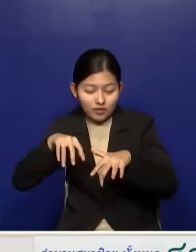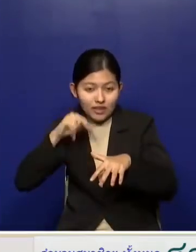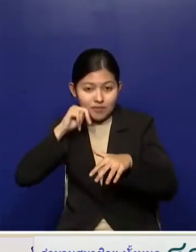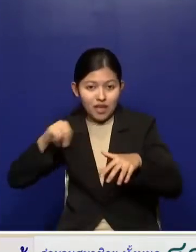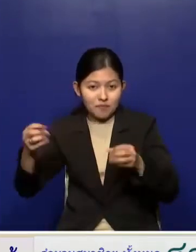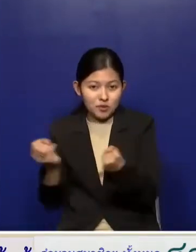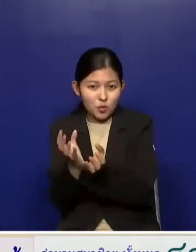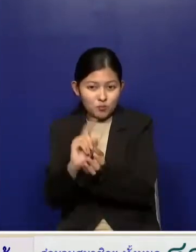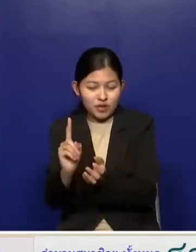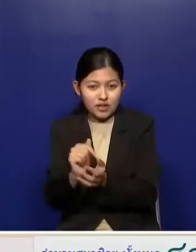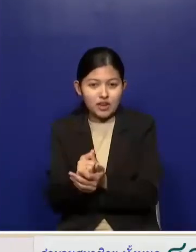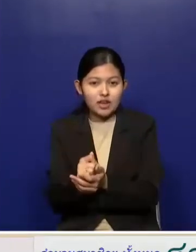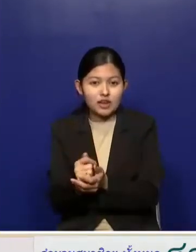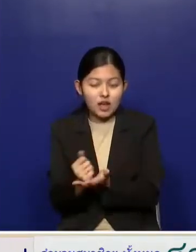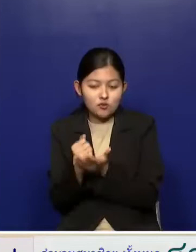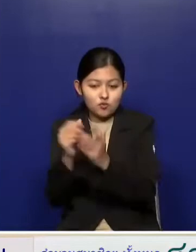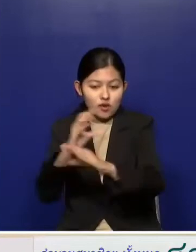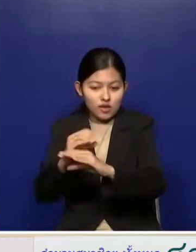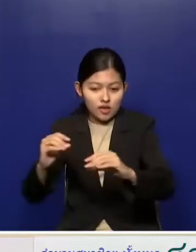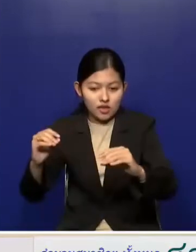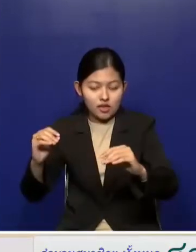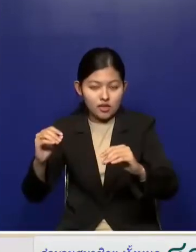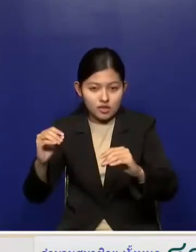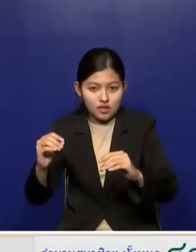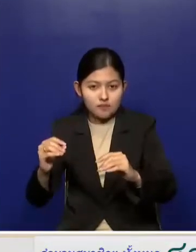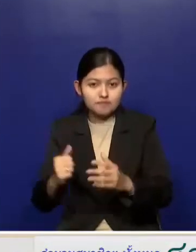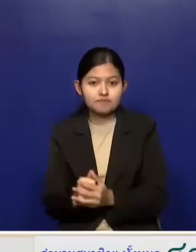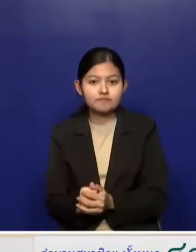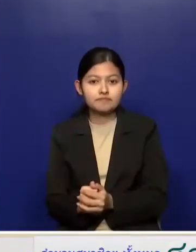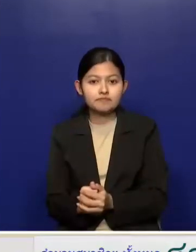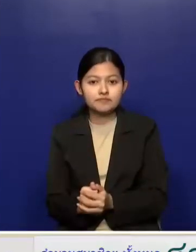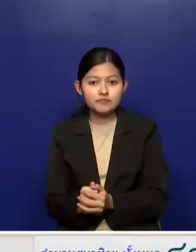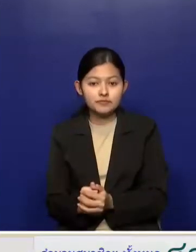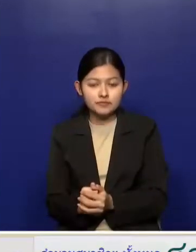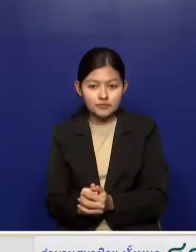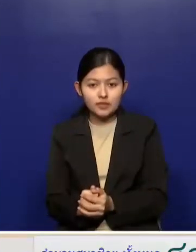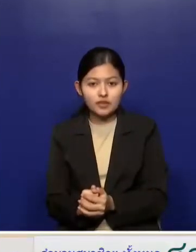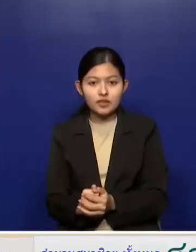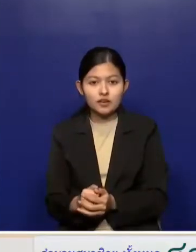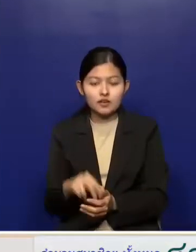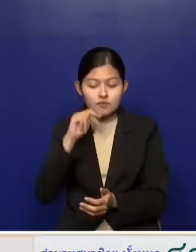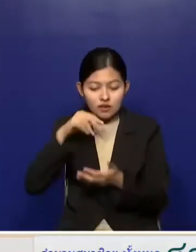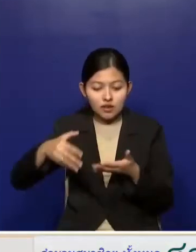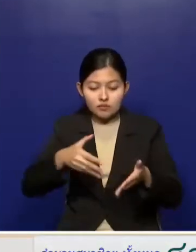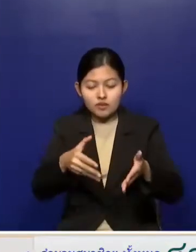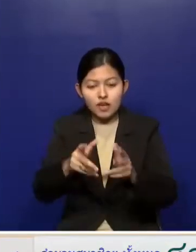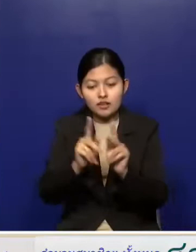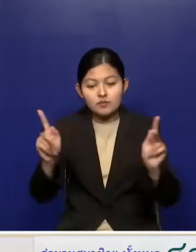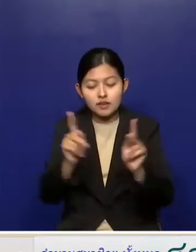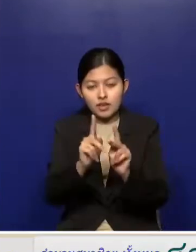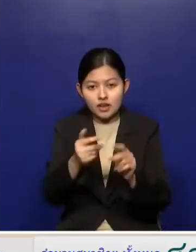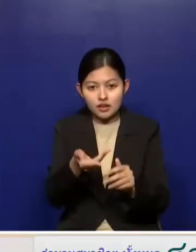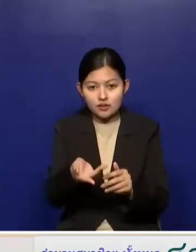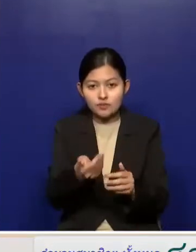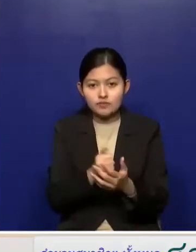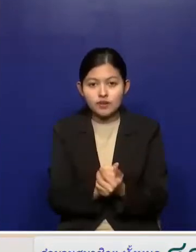éc Enteringนเล่มนี้ได้มีการพูถึกบการรุ่มน้ำซึ่งกราบกรุมน้ำมีส่วน